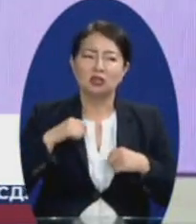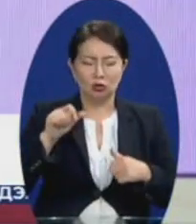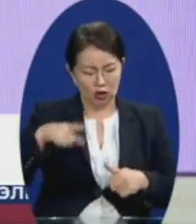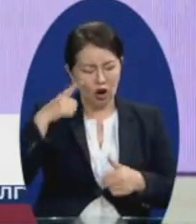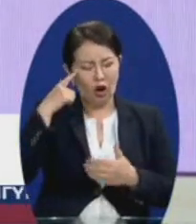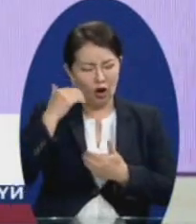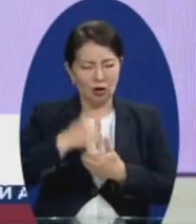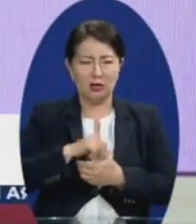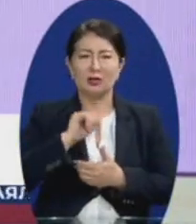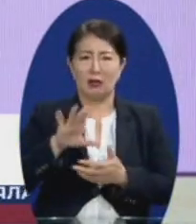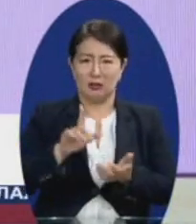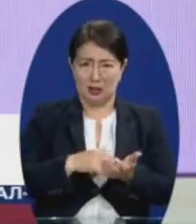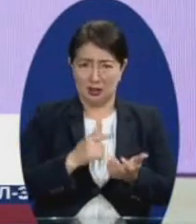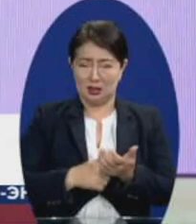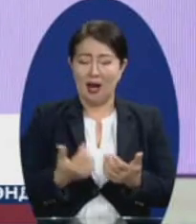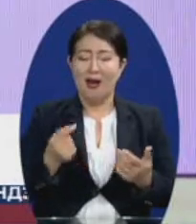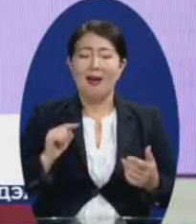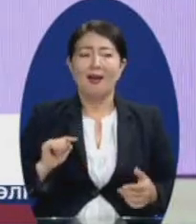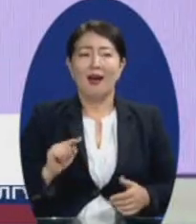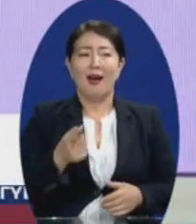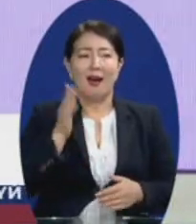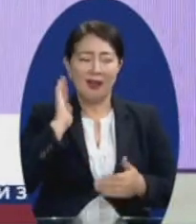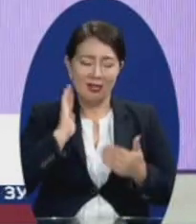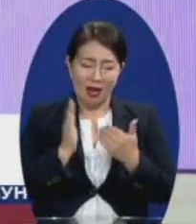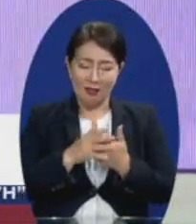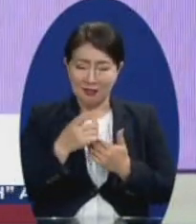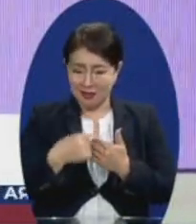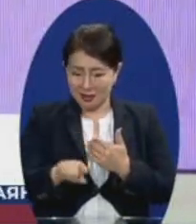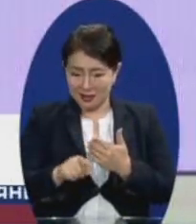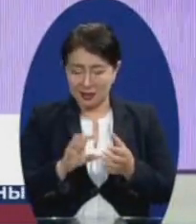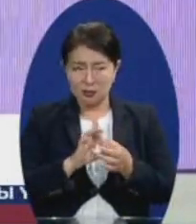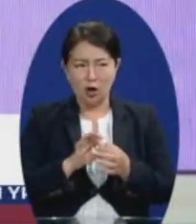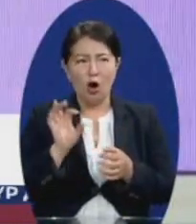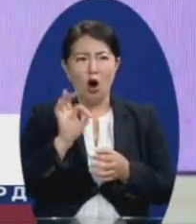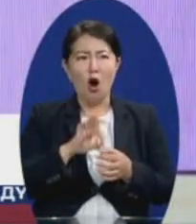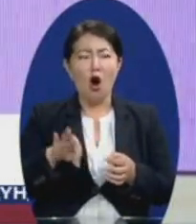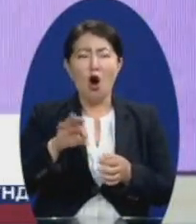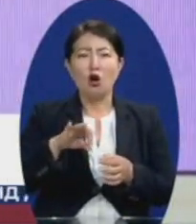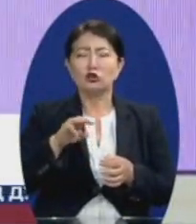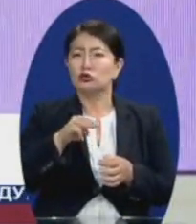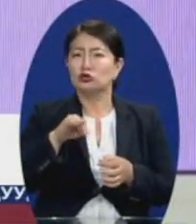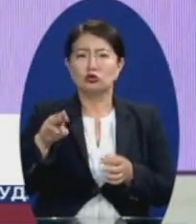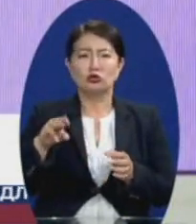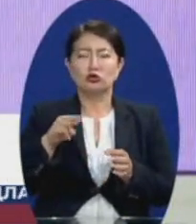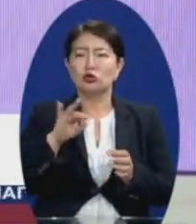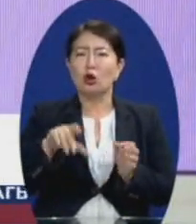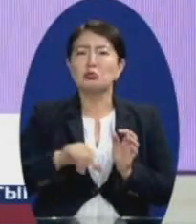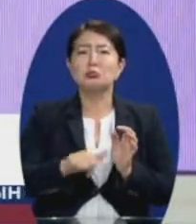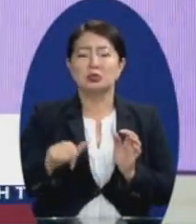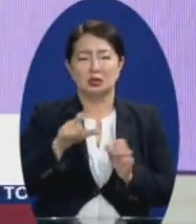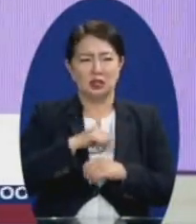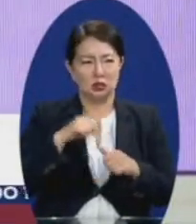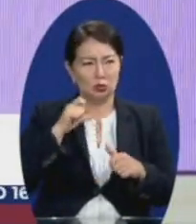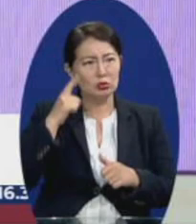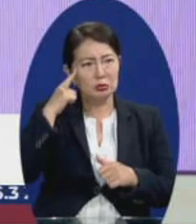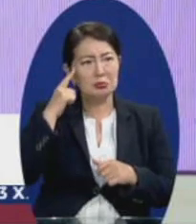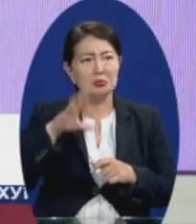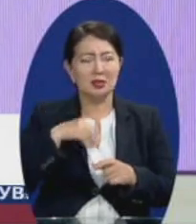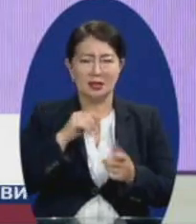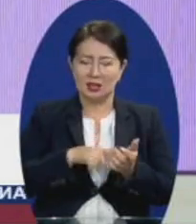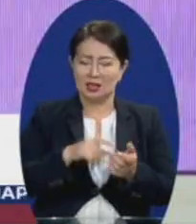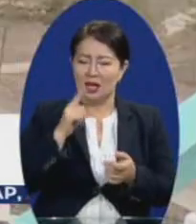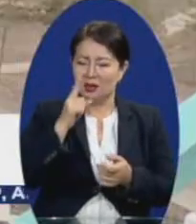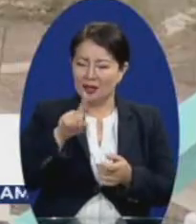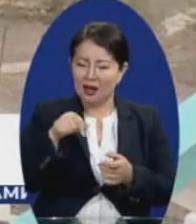бодсон. Яг тэр авилгалын тэнцэл гэдэг нь өөрөө хоосон тоо биш юм байна гэдгийг иргэд баг мэдрээсэ гэж бодсон. 1.7 их